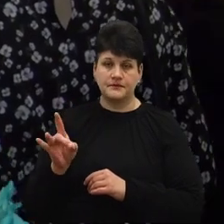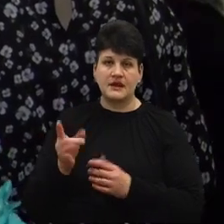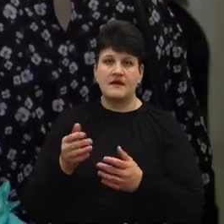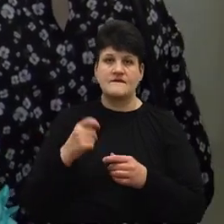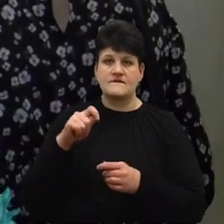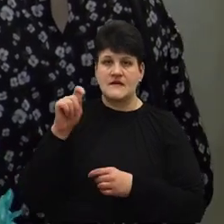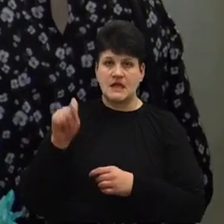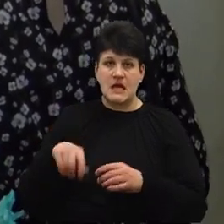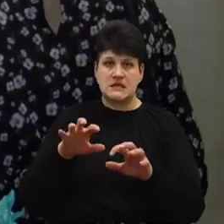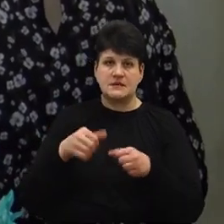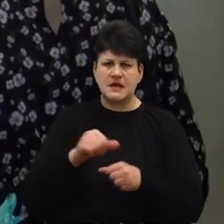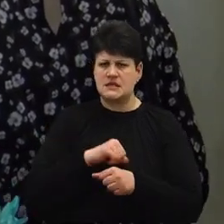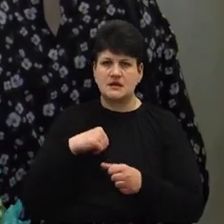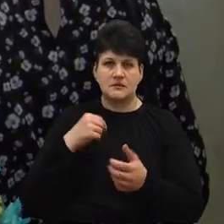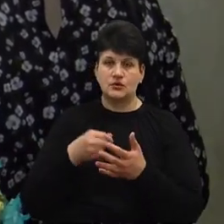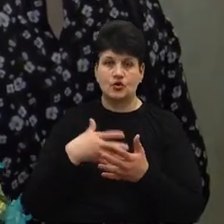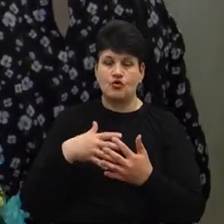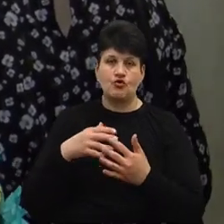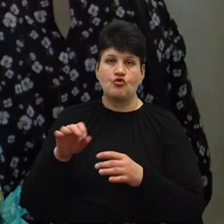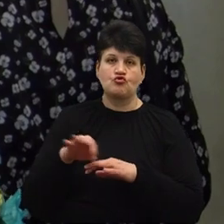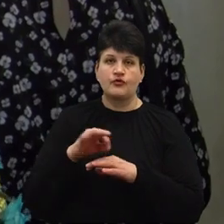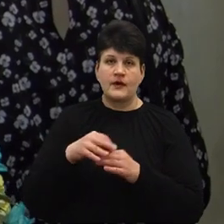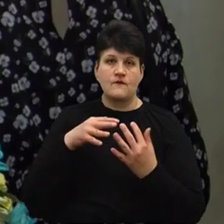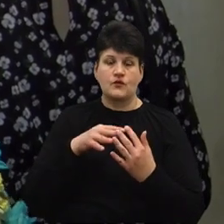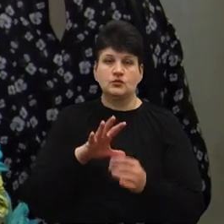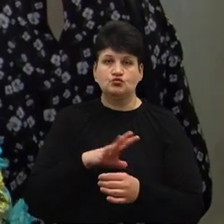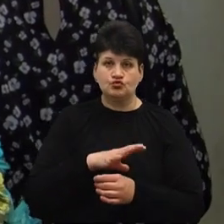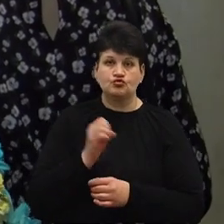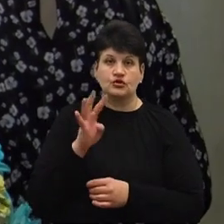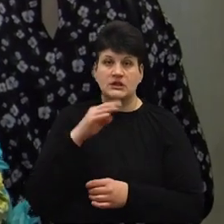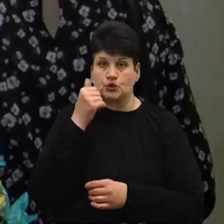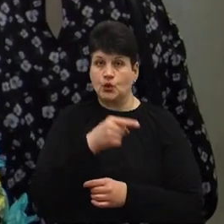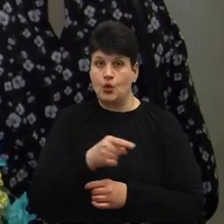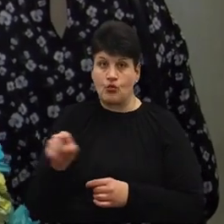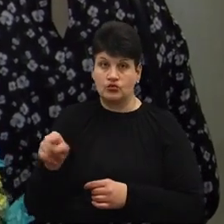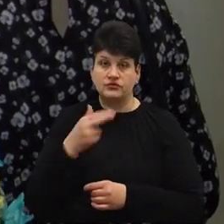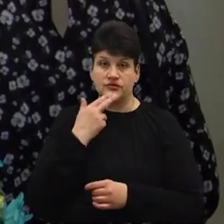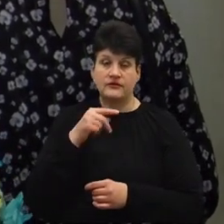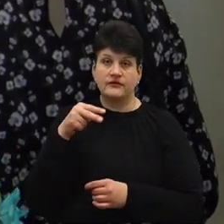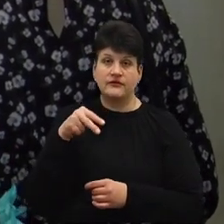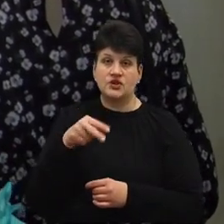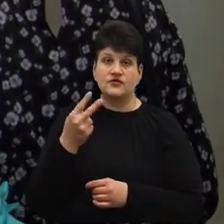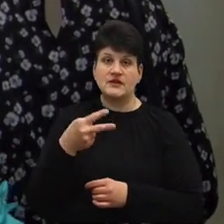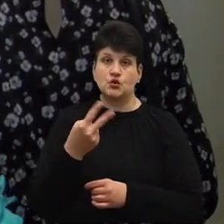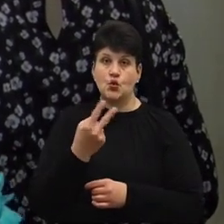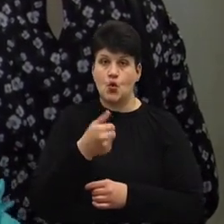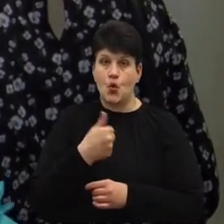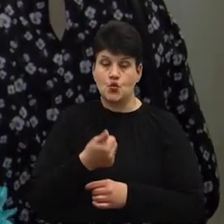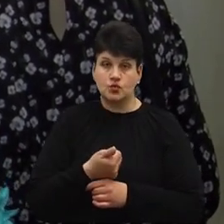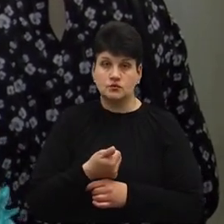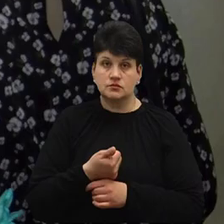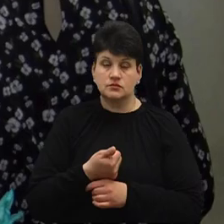в нас саме дорожче. Чоловік мій воював з 14-го року і, на жаль, в червні 2022 року